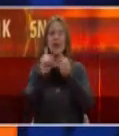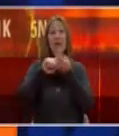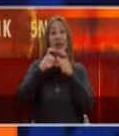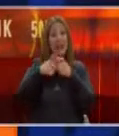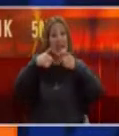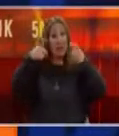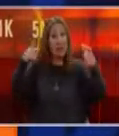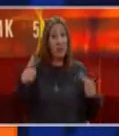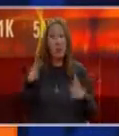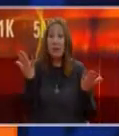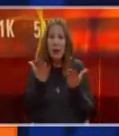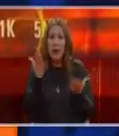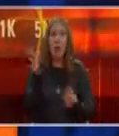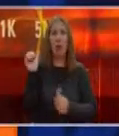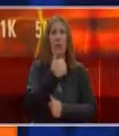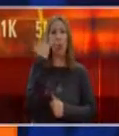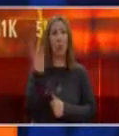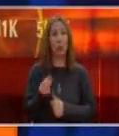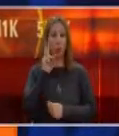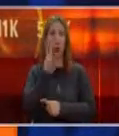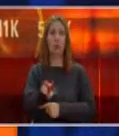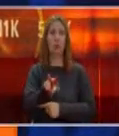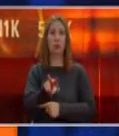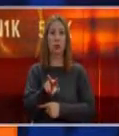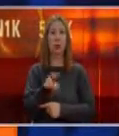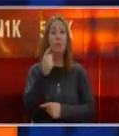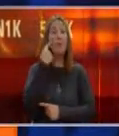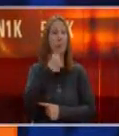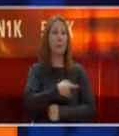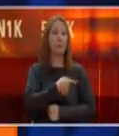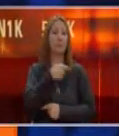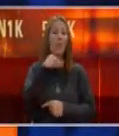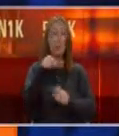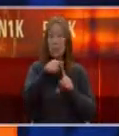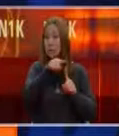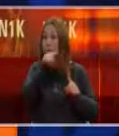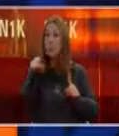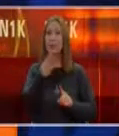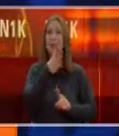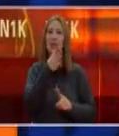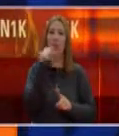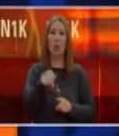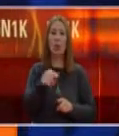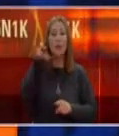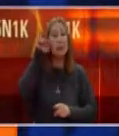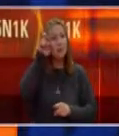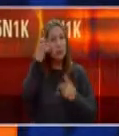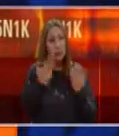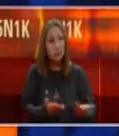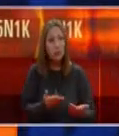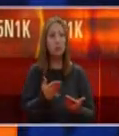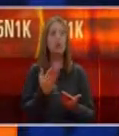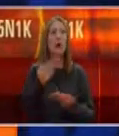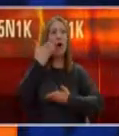gelişimde bunun ne kadar önemli olduğunu görüyoruz. Bakın bugün artık bilinen bir şey bu. Psikolojilerde de